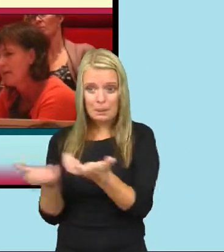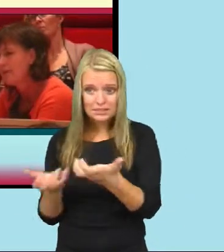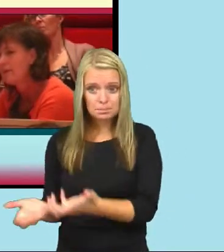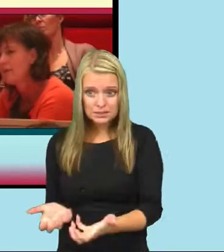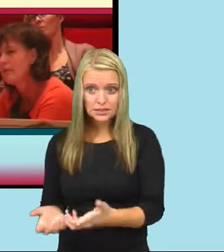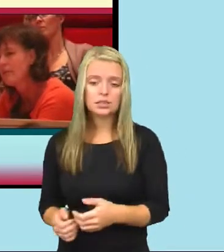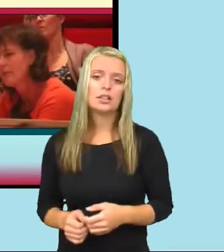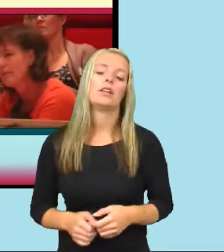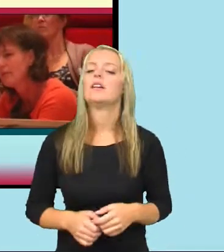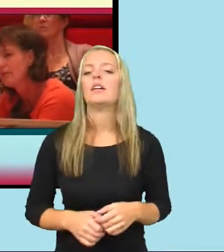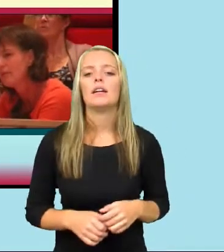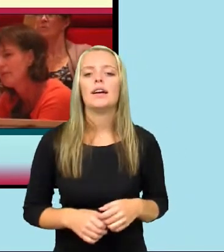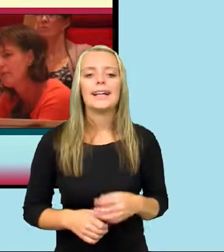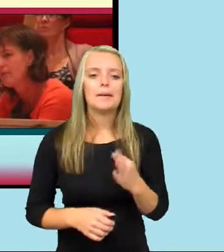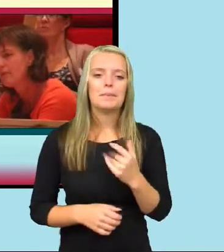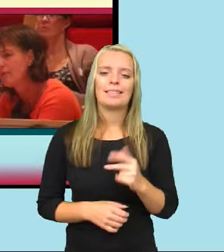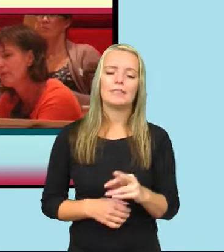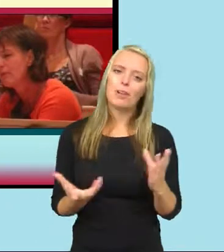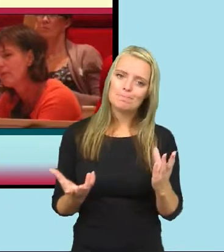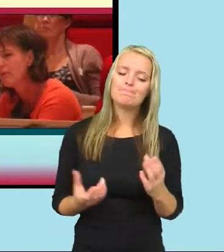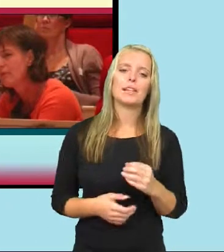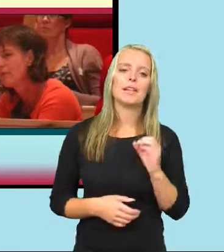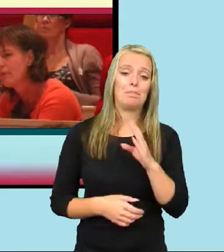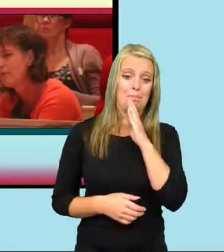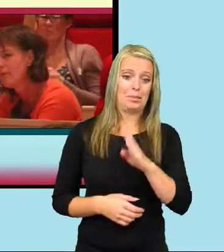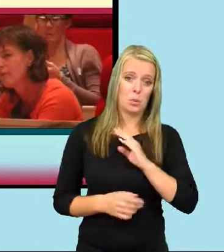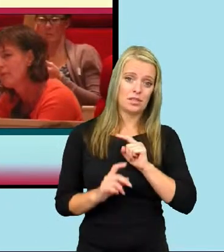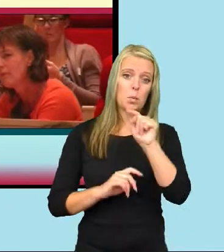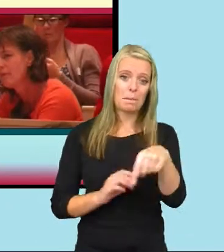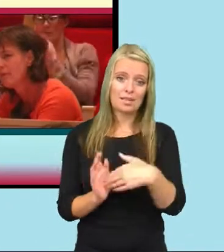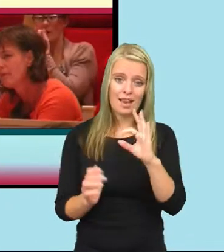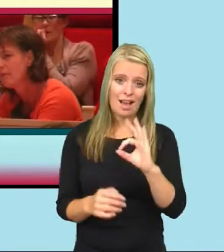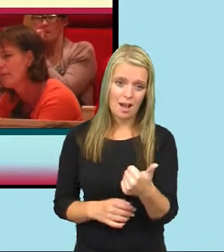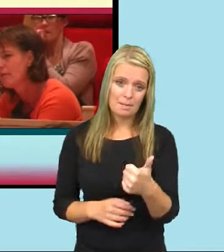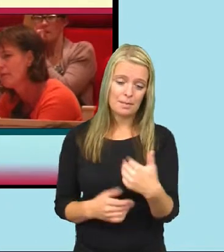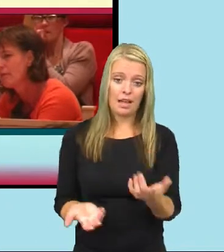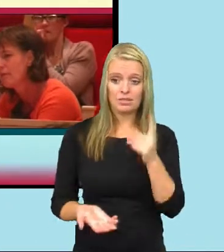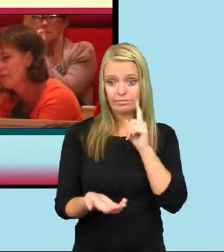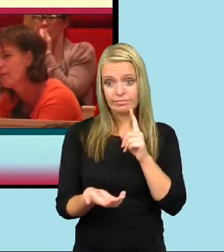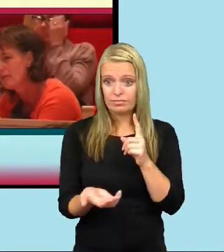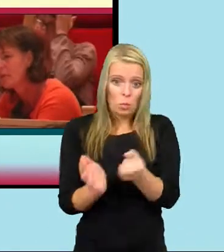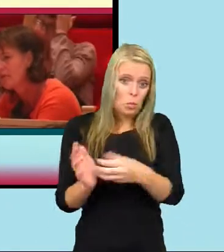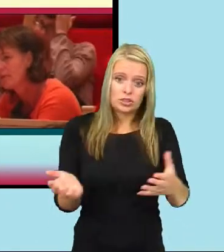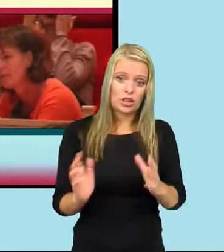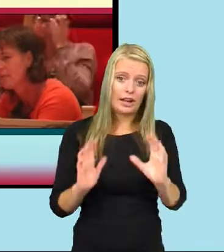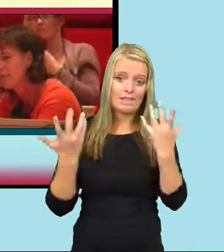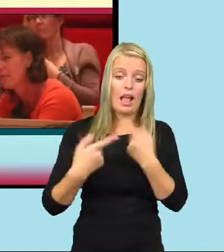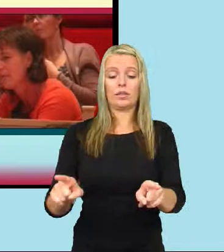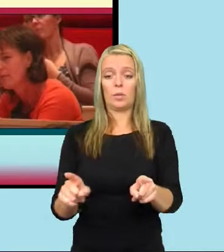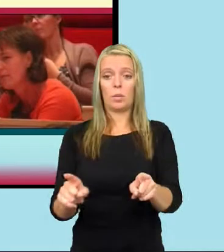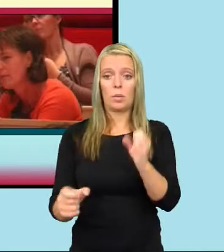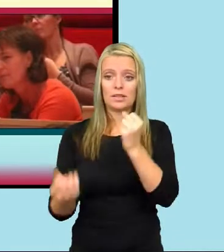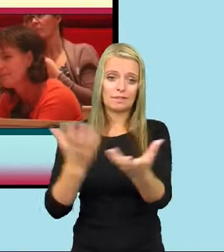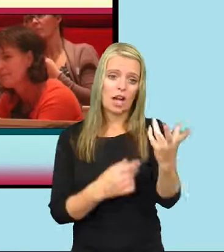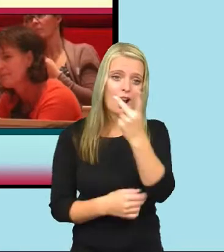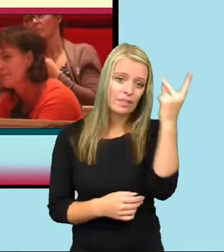För min dotter är det ju så att när hon kommer till habiliteringen så kommer hon ju dit för att livet inte ser ut som alla andras liv. Och bara